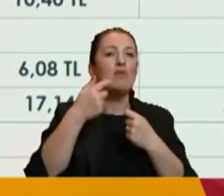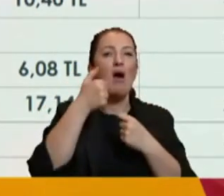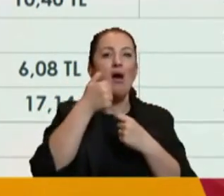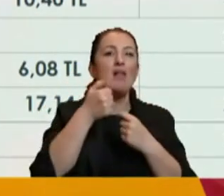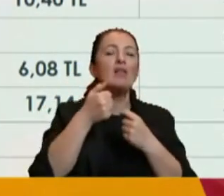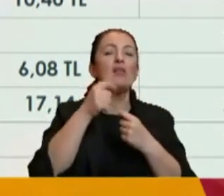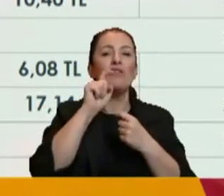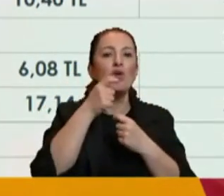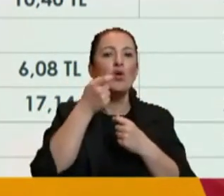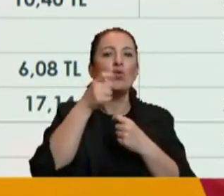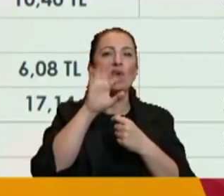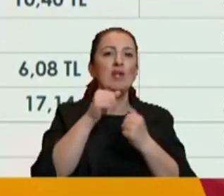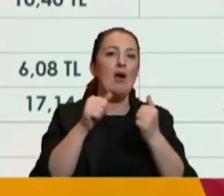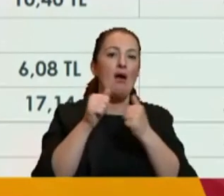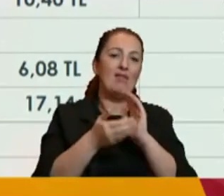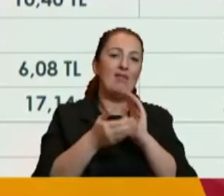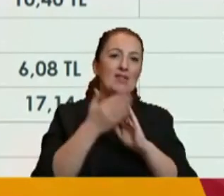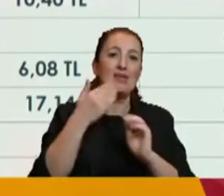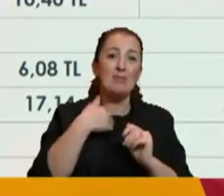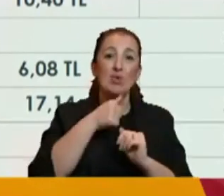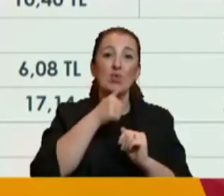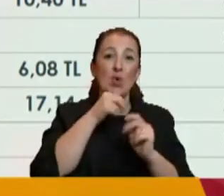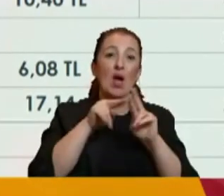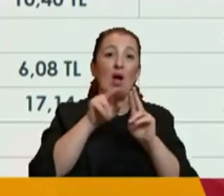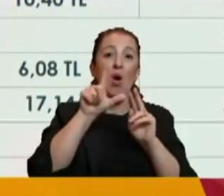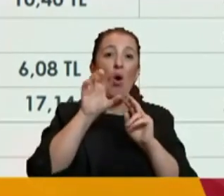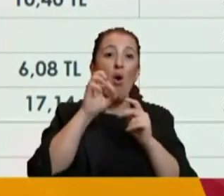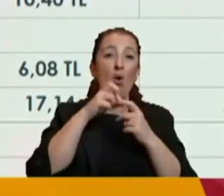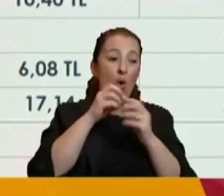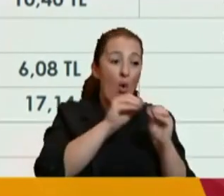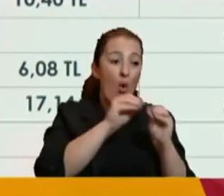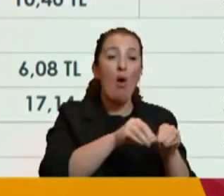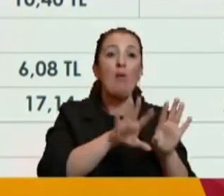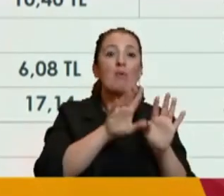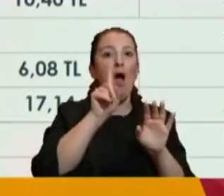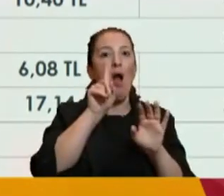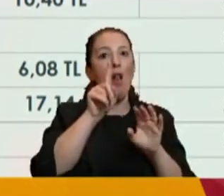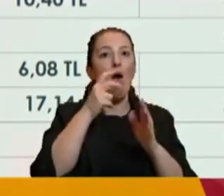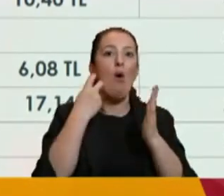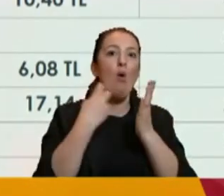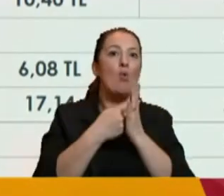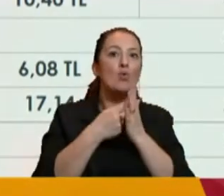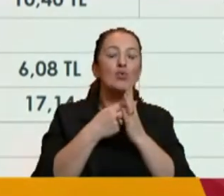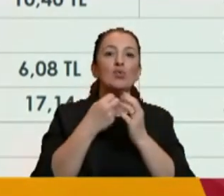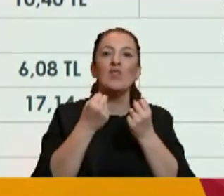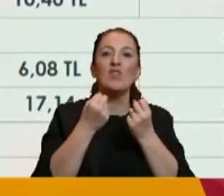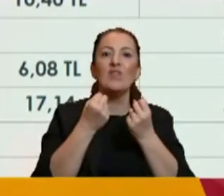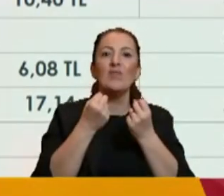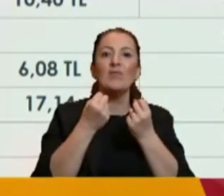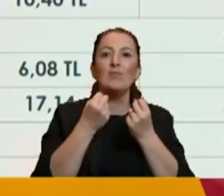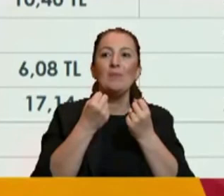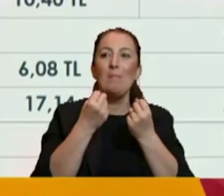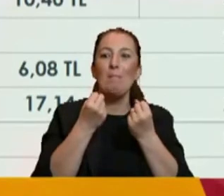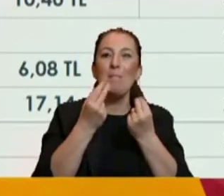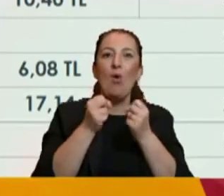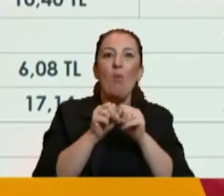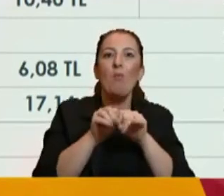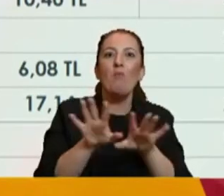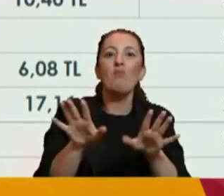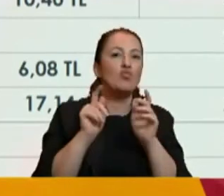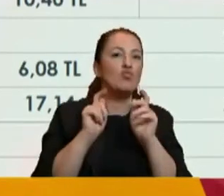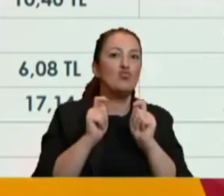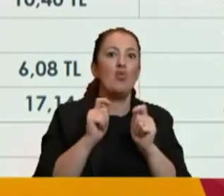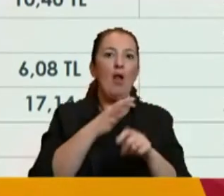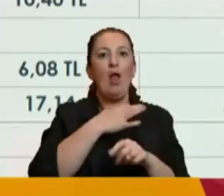artmış Yani bir suya Klor vermesek Allah korusun salgın hastalık olur bunu kullanmak zorundayız bu